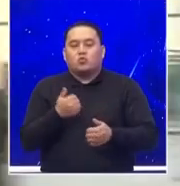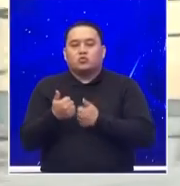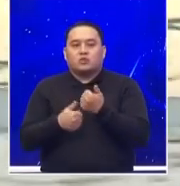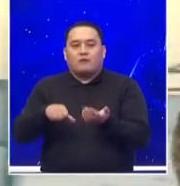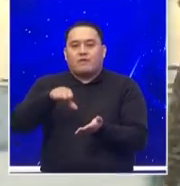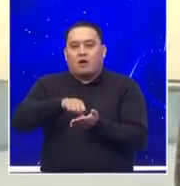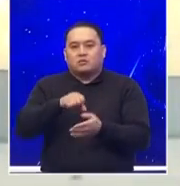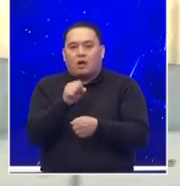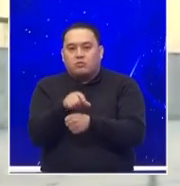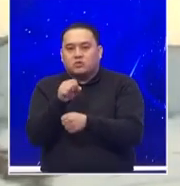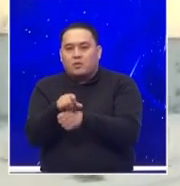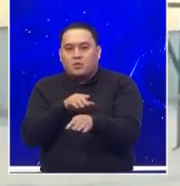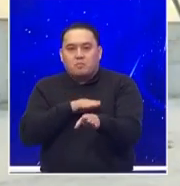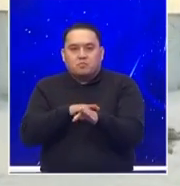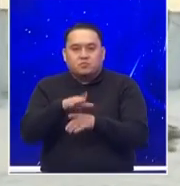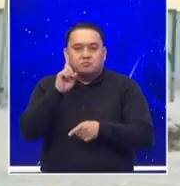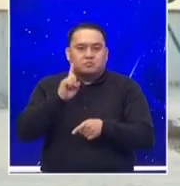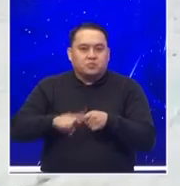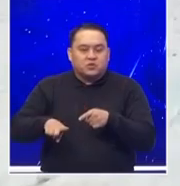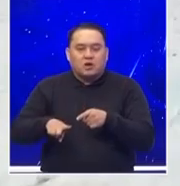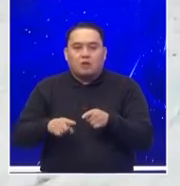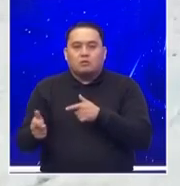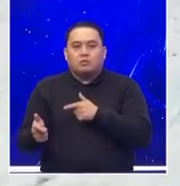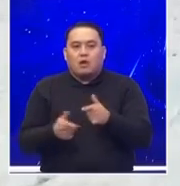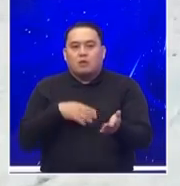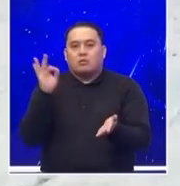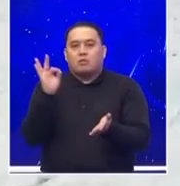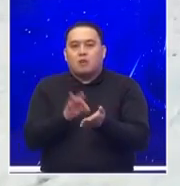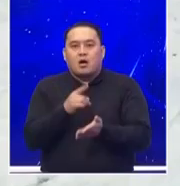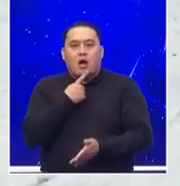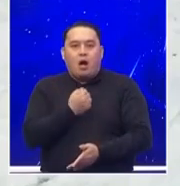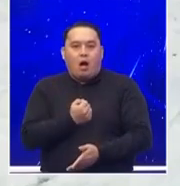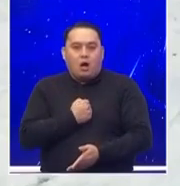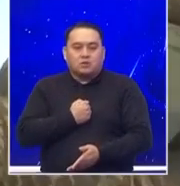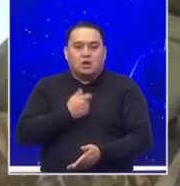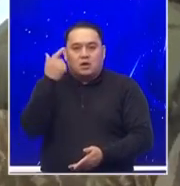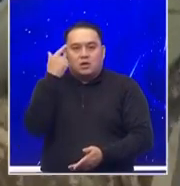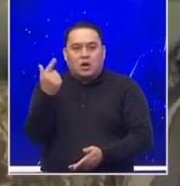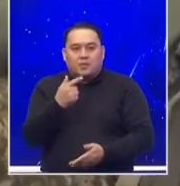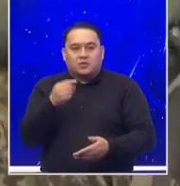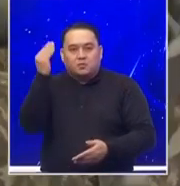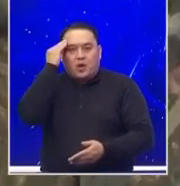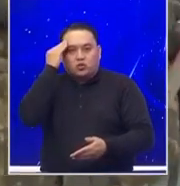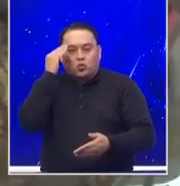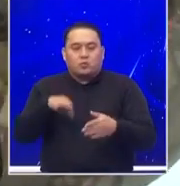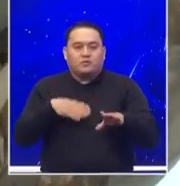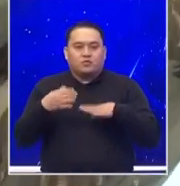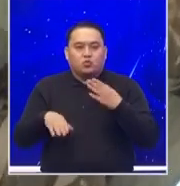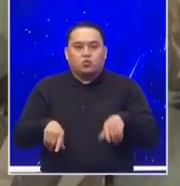Барлық тапсырмаларды жылдамдыққа орындады. Жалпы бұл дайындықтың мақсаты әскерилердің біліктілігін арттырып, дайындықтарын